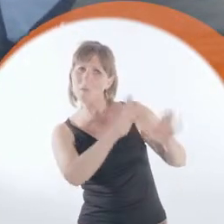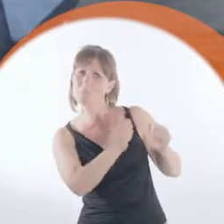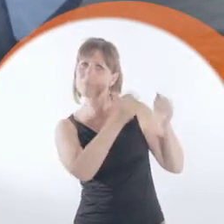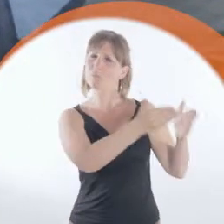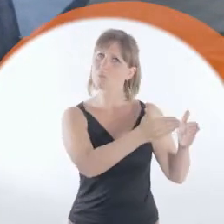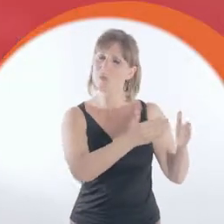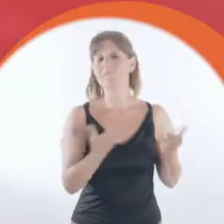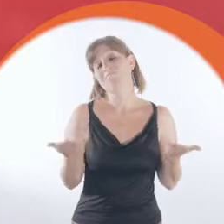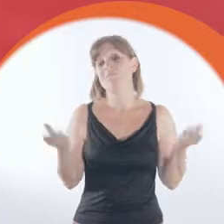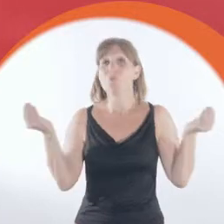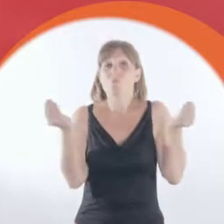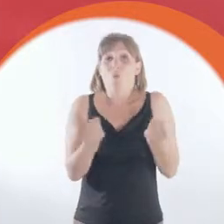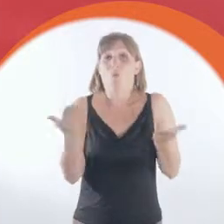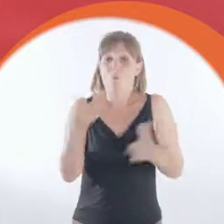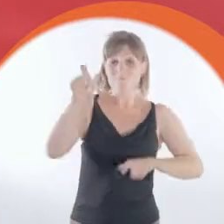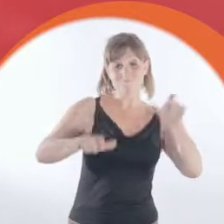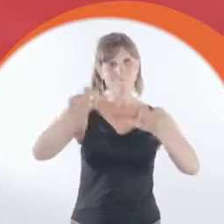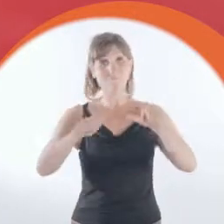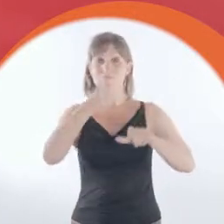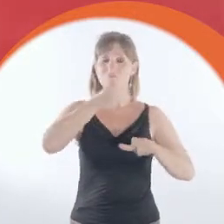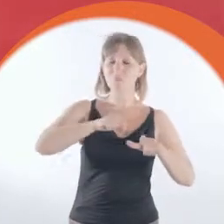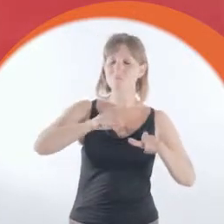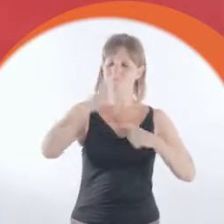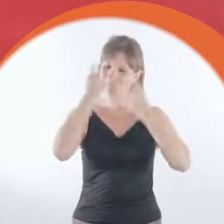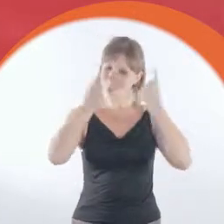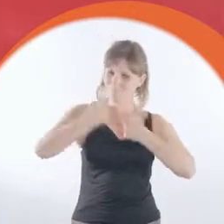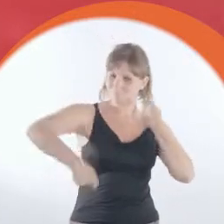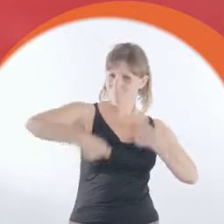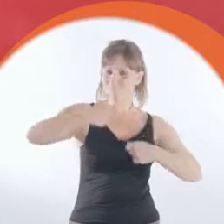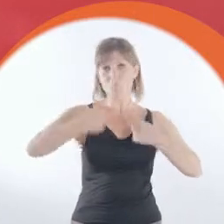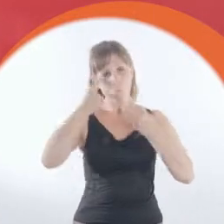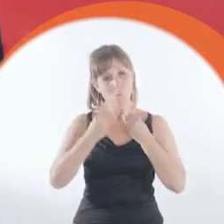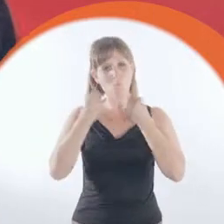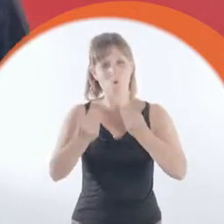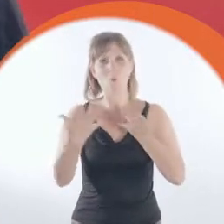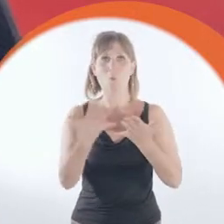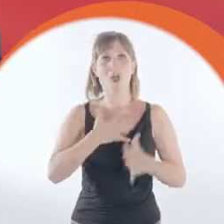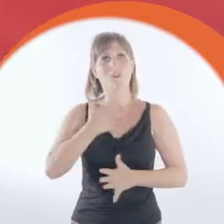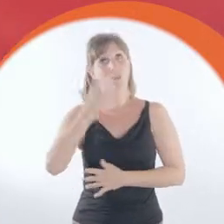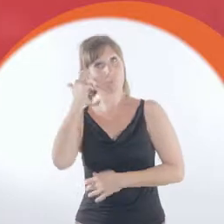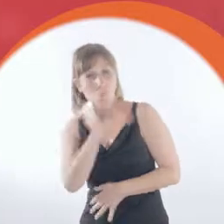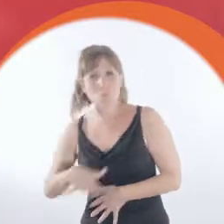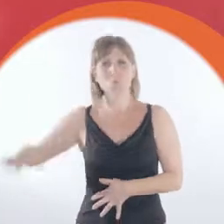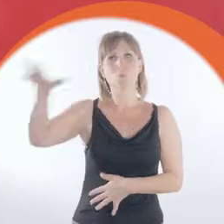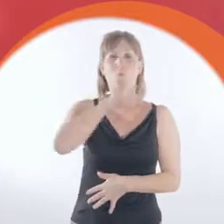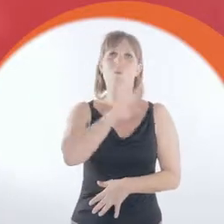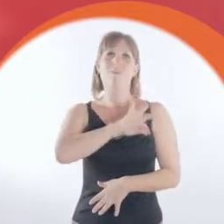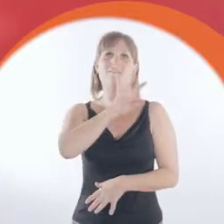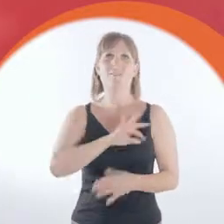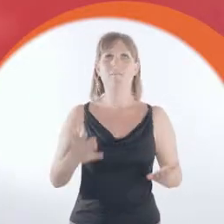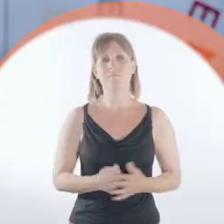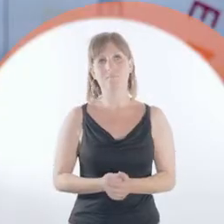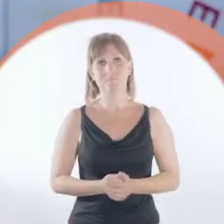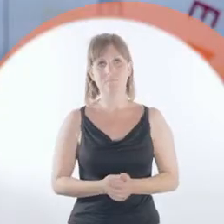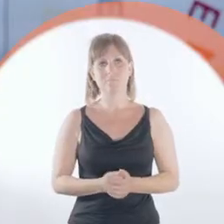accessoire. Et donc chacun est amené peut-être à assouplir sa position et à trouver une position générale, dans l